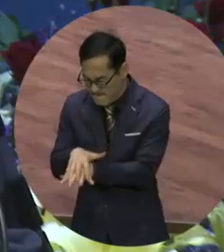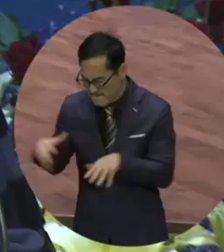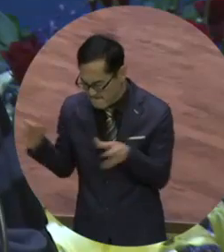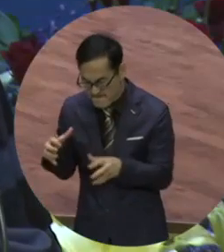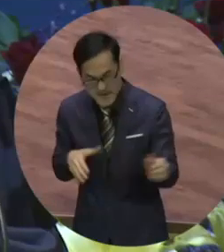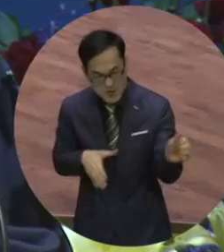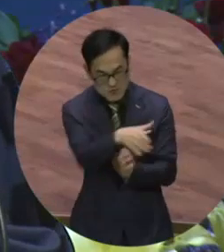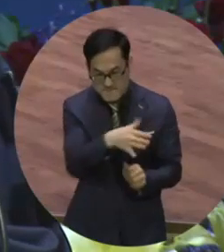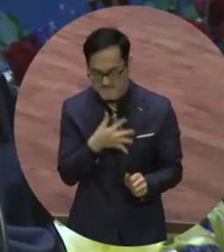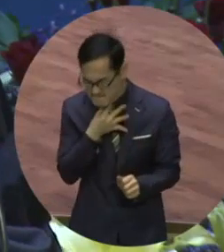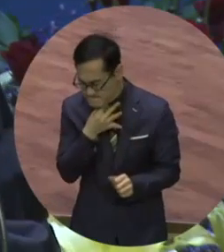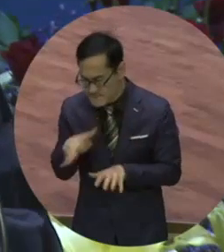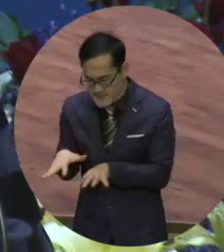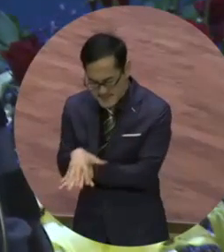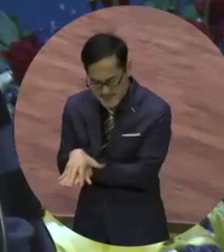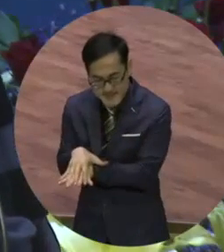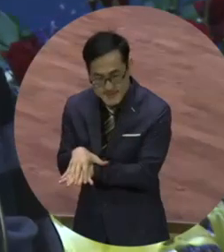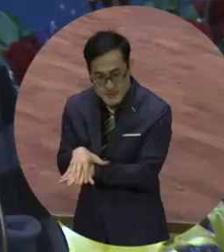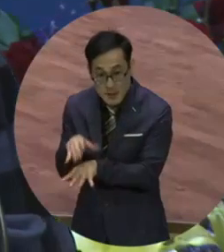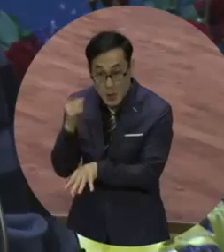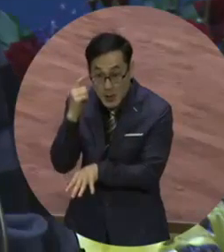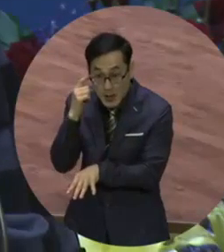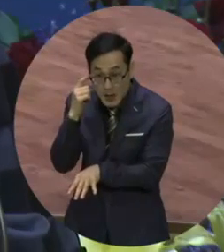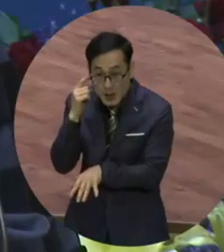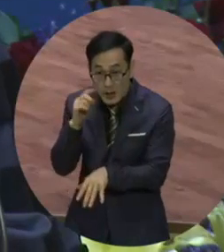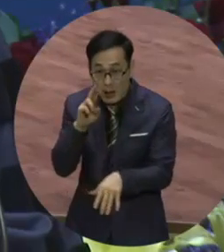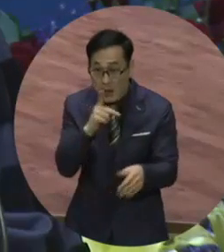조직했느냐? 그 이유가 뭐냐?